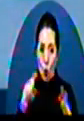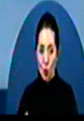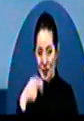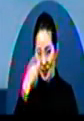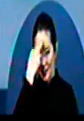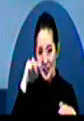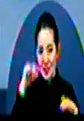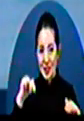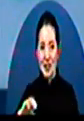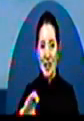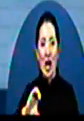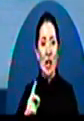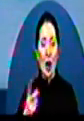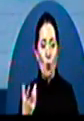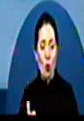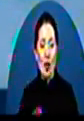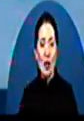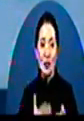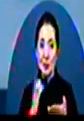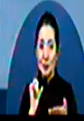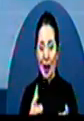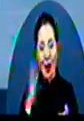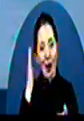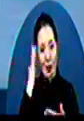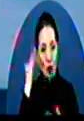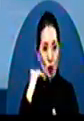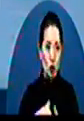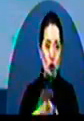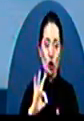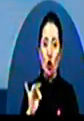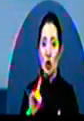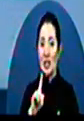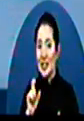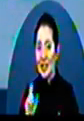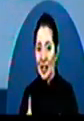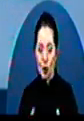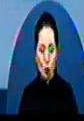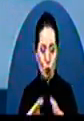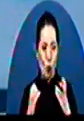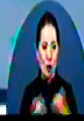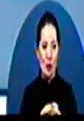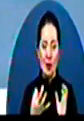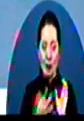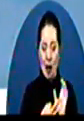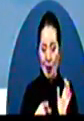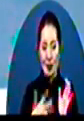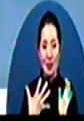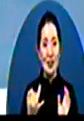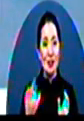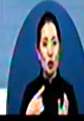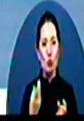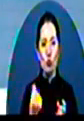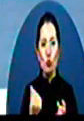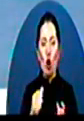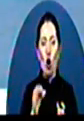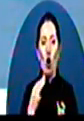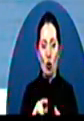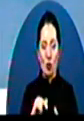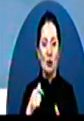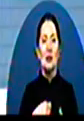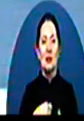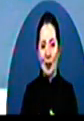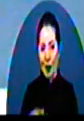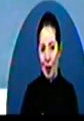Самура, Димсам зэрэг гадаа дотоодын үр зээл бондын 8.5 их найд төгрөгийн үр ширийг дарж